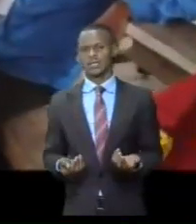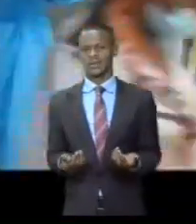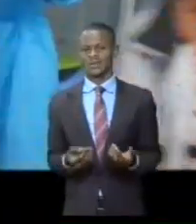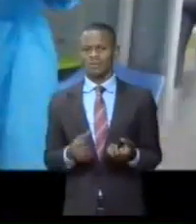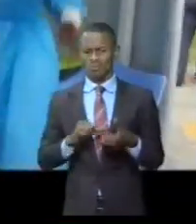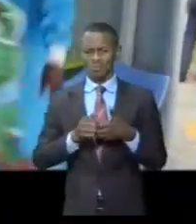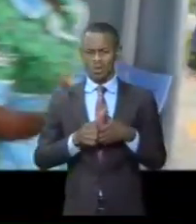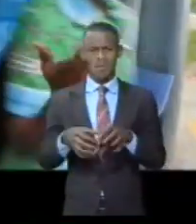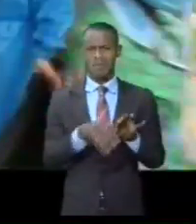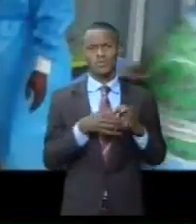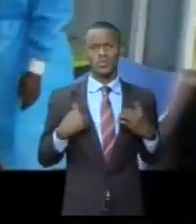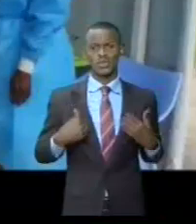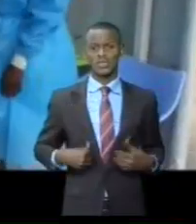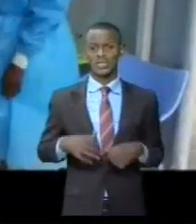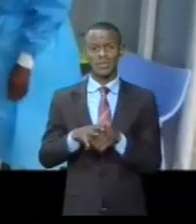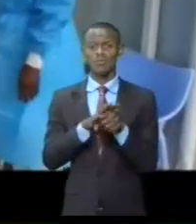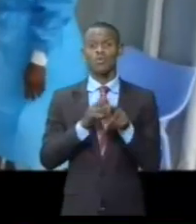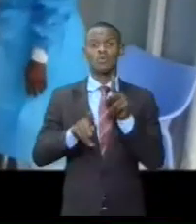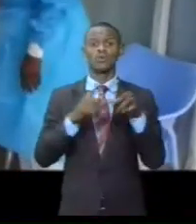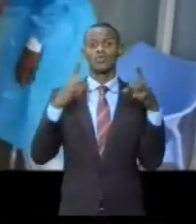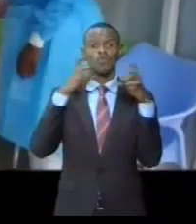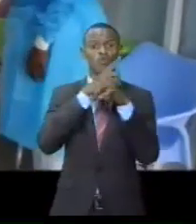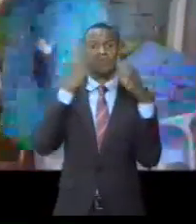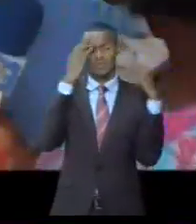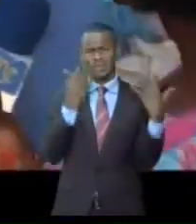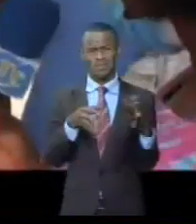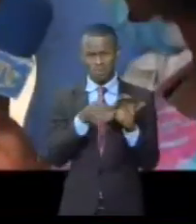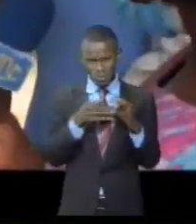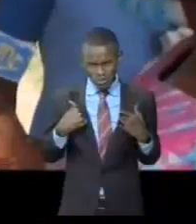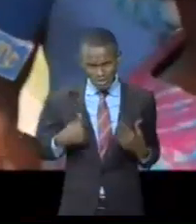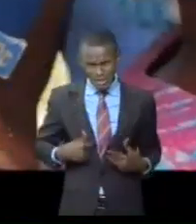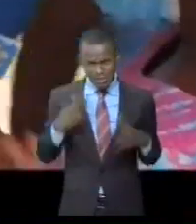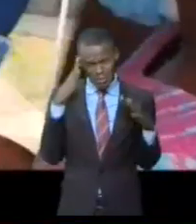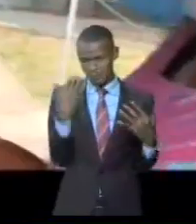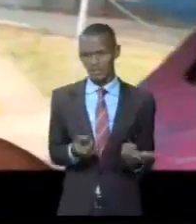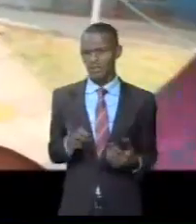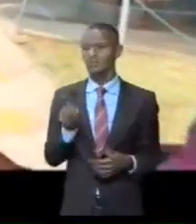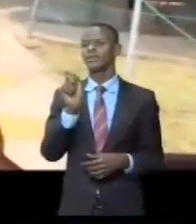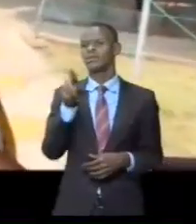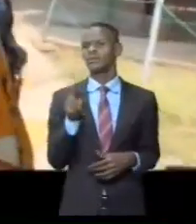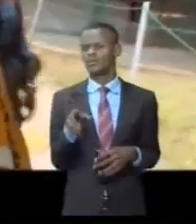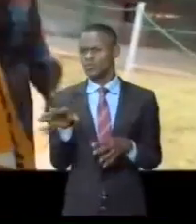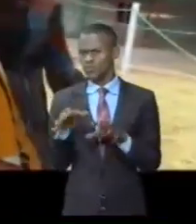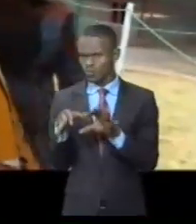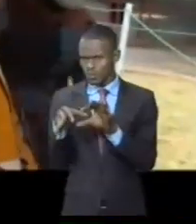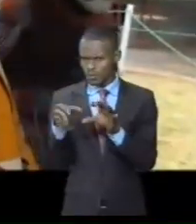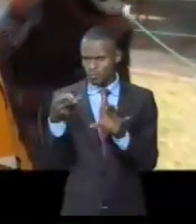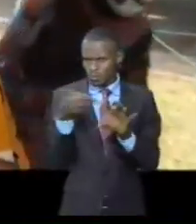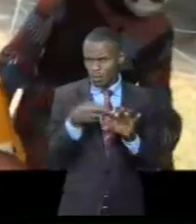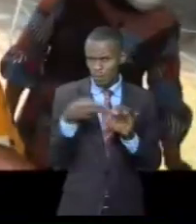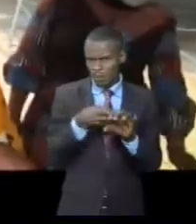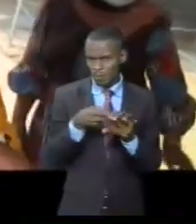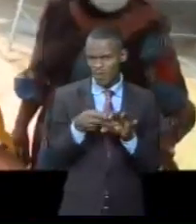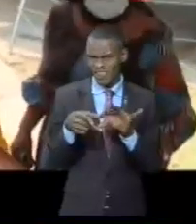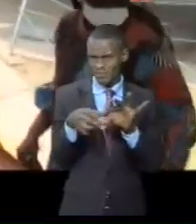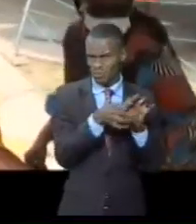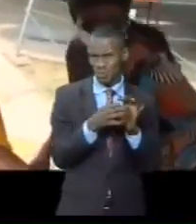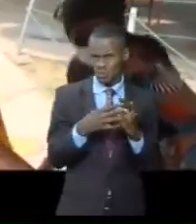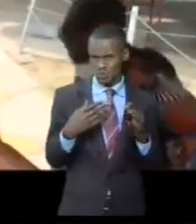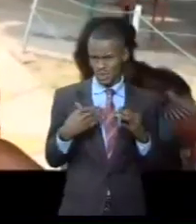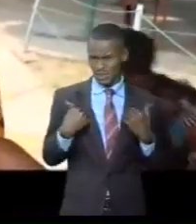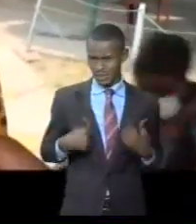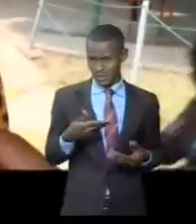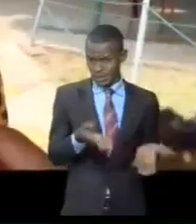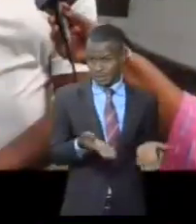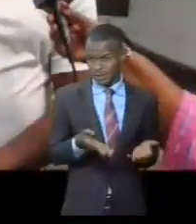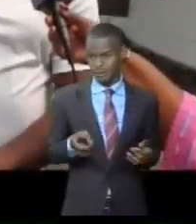RDC et les avis restent partagés. Non, je n'en connais pas. Vous n'êtes pas affilié à une mutuelle? Non, j'aimerais bien, mais il n'y a pas, ça